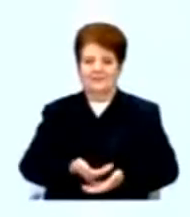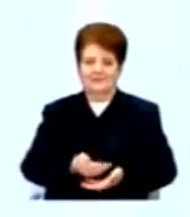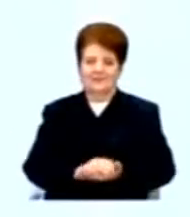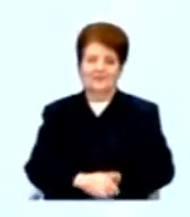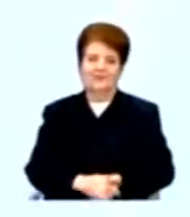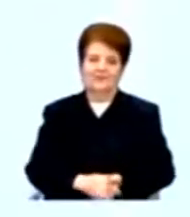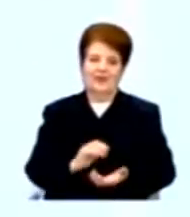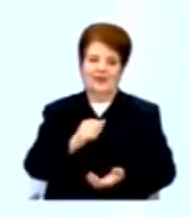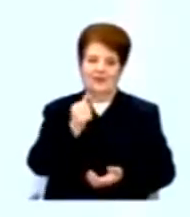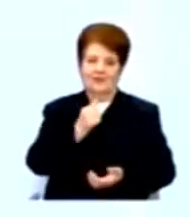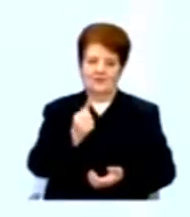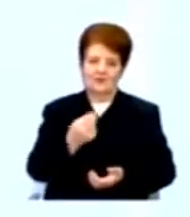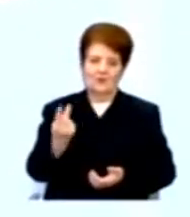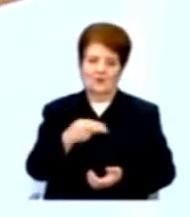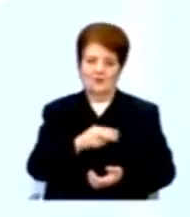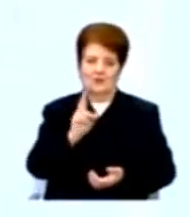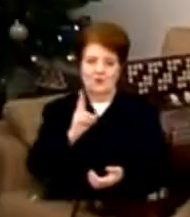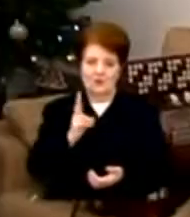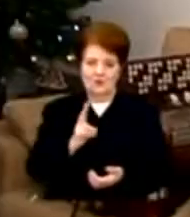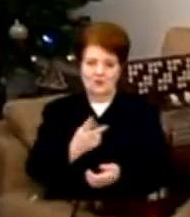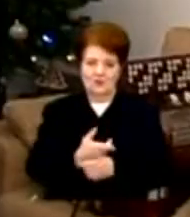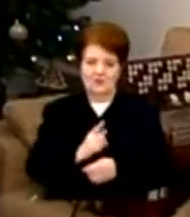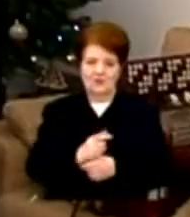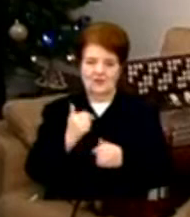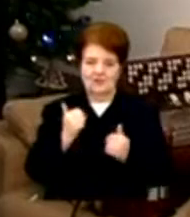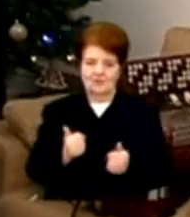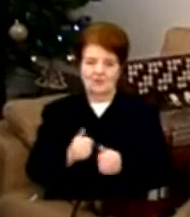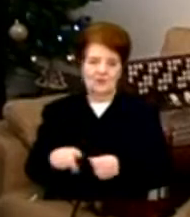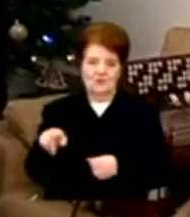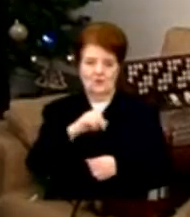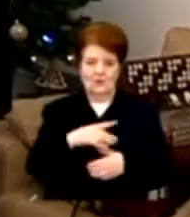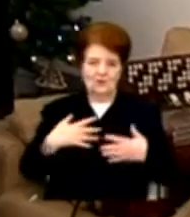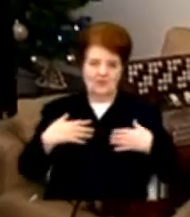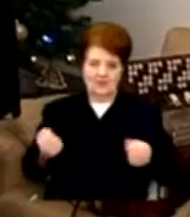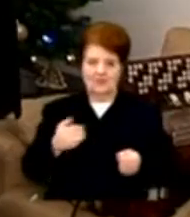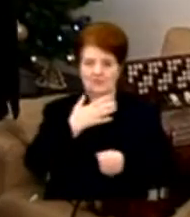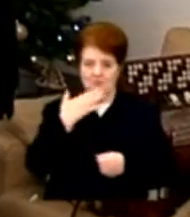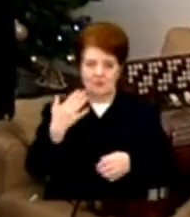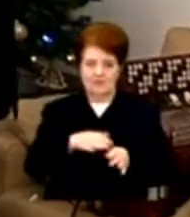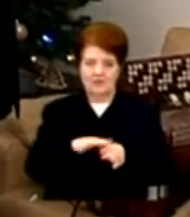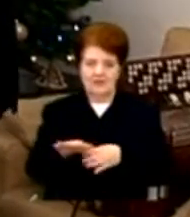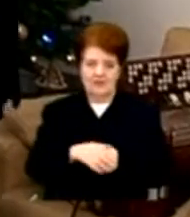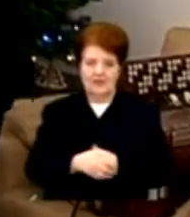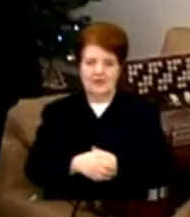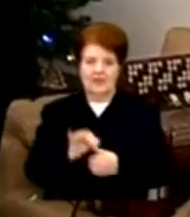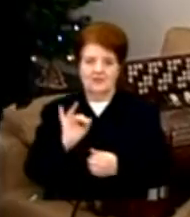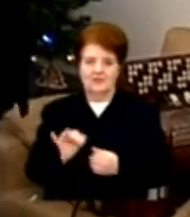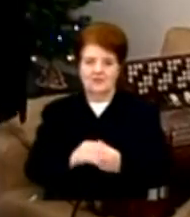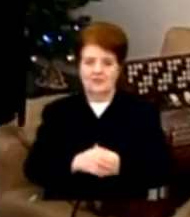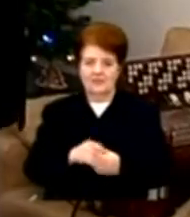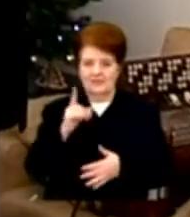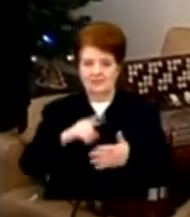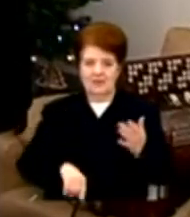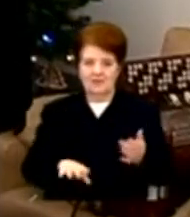Un an nou 2020 foarte bun tuturor, cu sănătate, multe împliniri și să sperăm